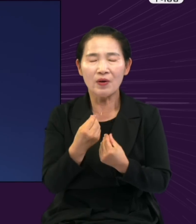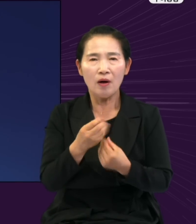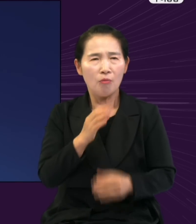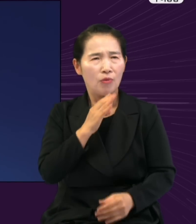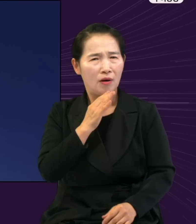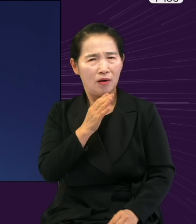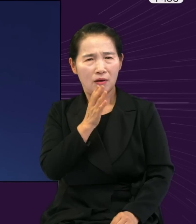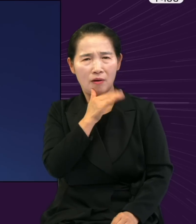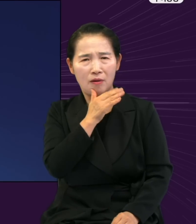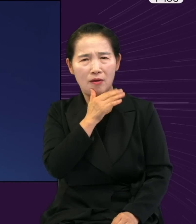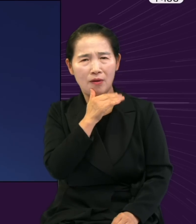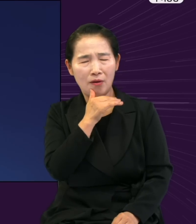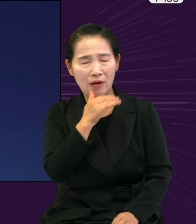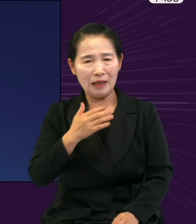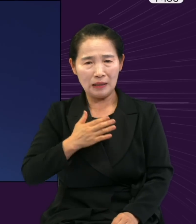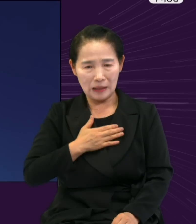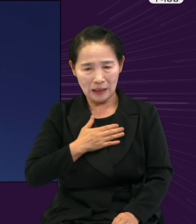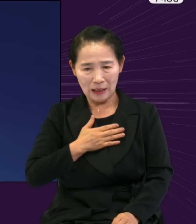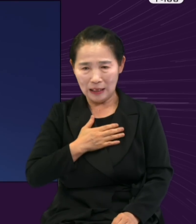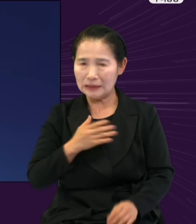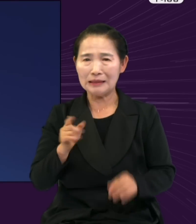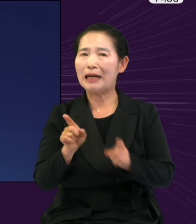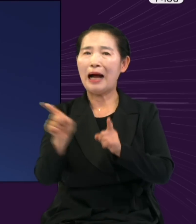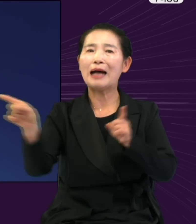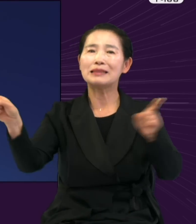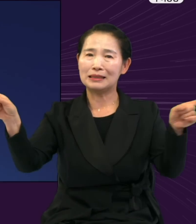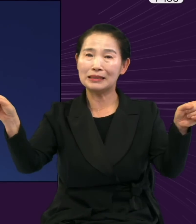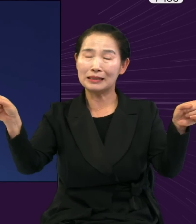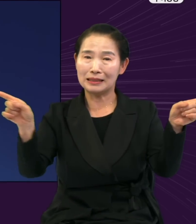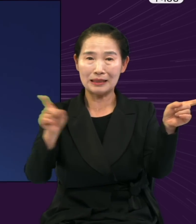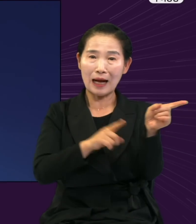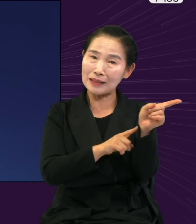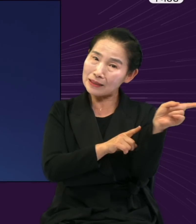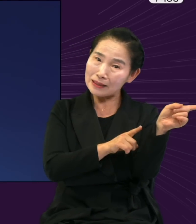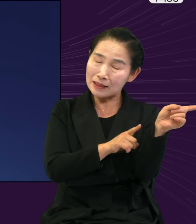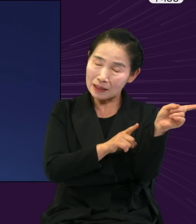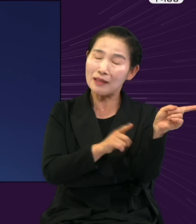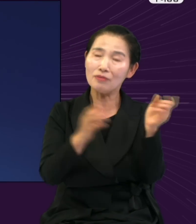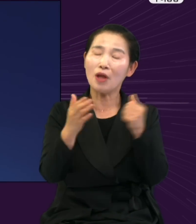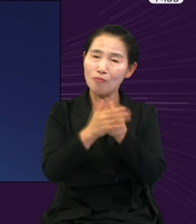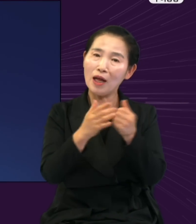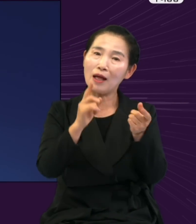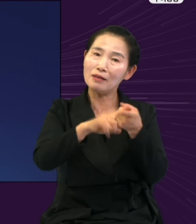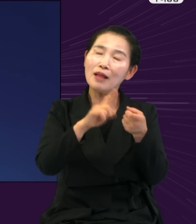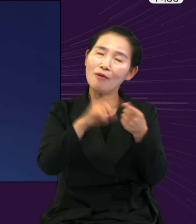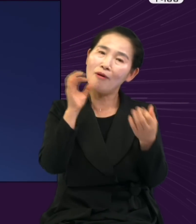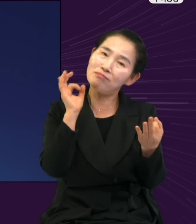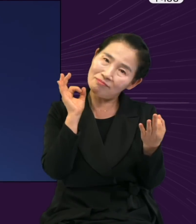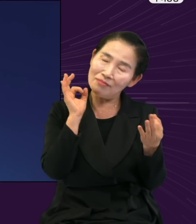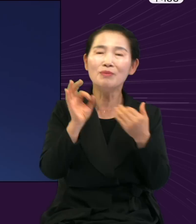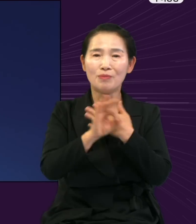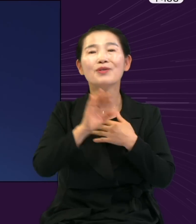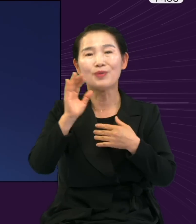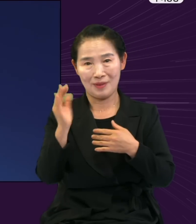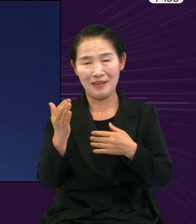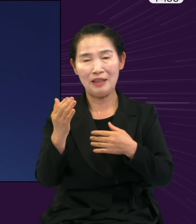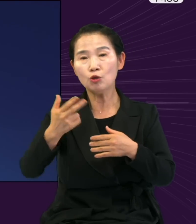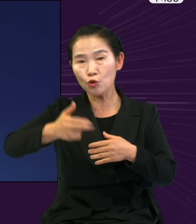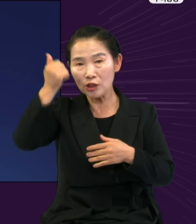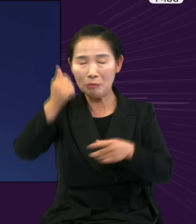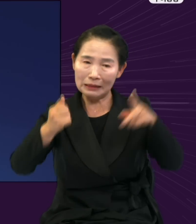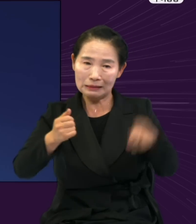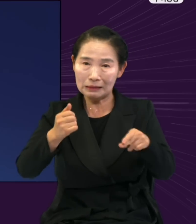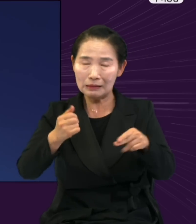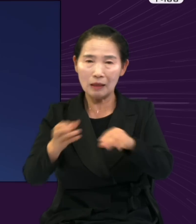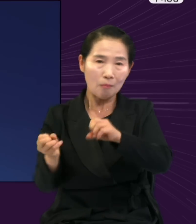나는 가지니까 나는 그냥 거기에 붙어 있으면 되는 거네. 주님이 나를 포기하지 않으시면 나는 그냥 거기 붙어 살아가고